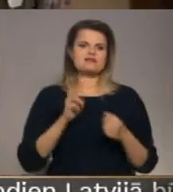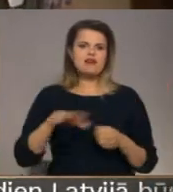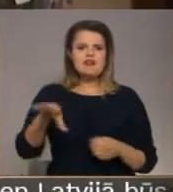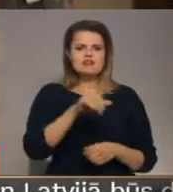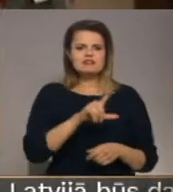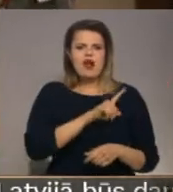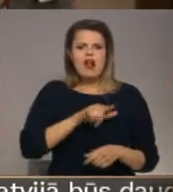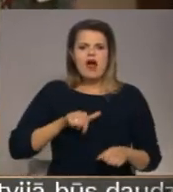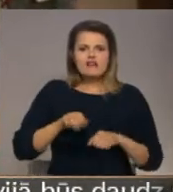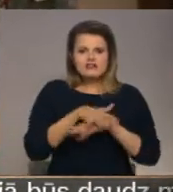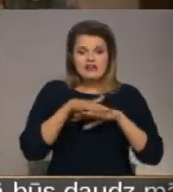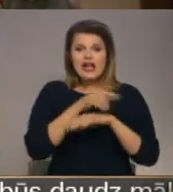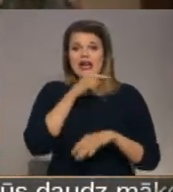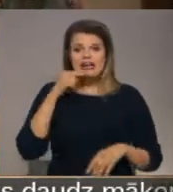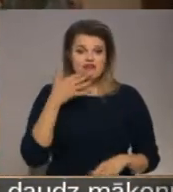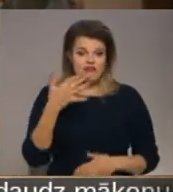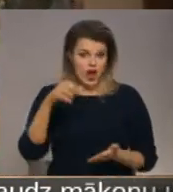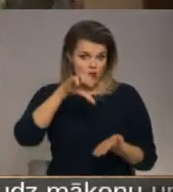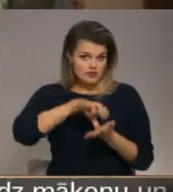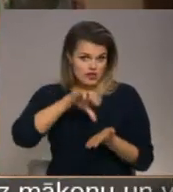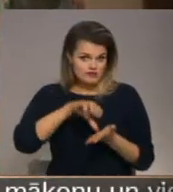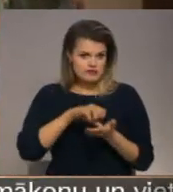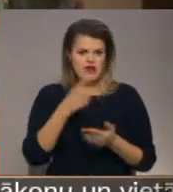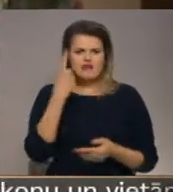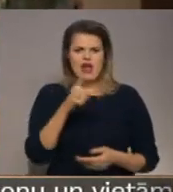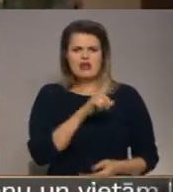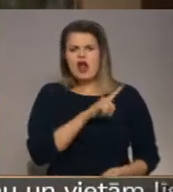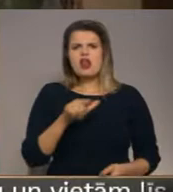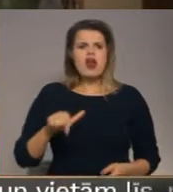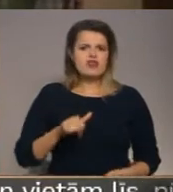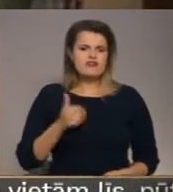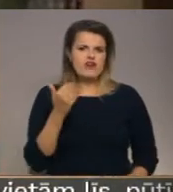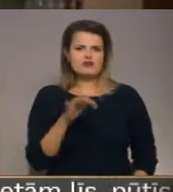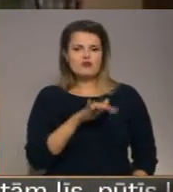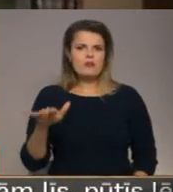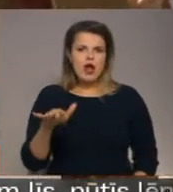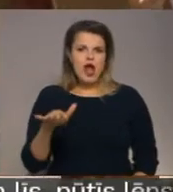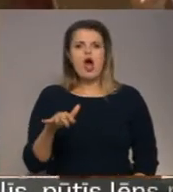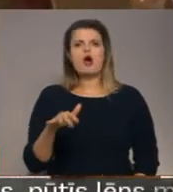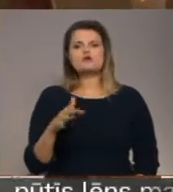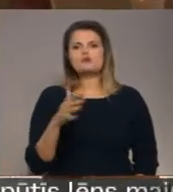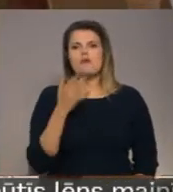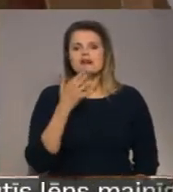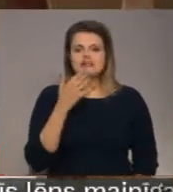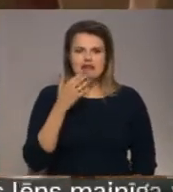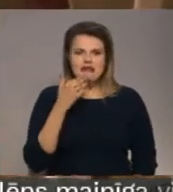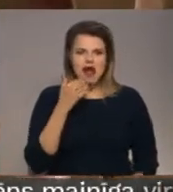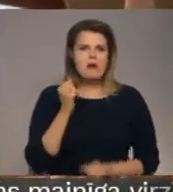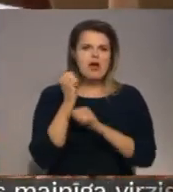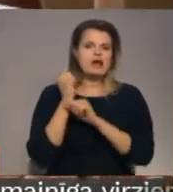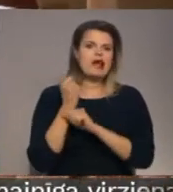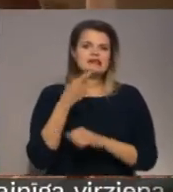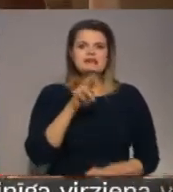vidē. Šogad, lai arī krievu valodā, uzvesta viena no vislatviskākajām bērnu lugām – Sprīdītis, kas vienlaikus aktualizē